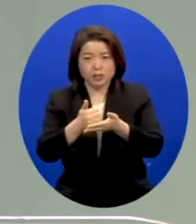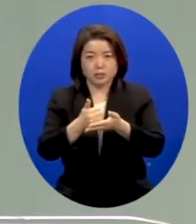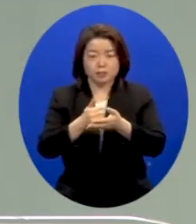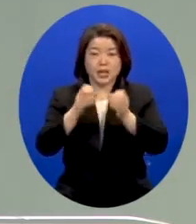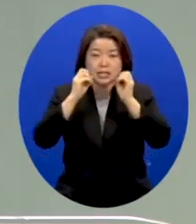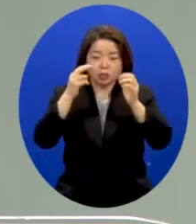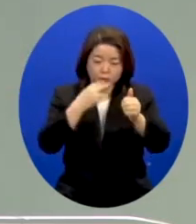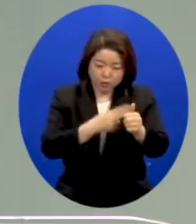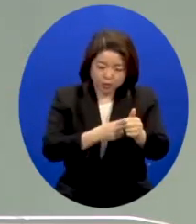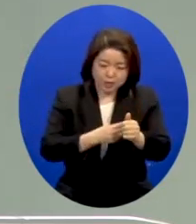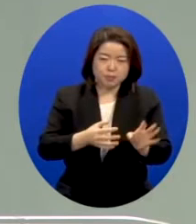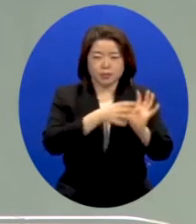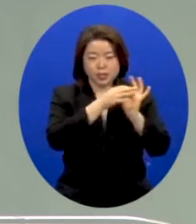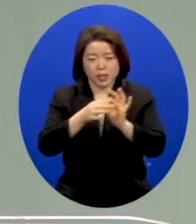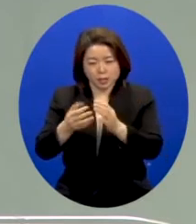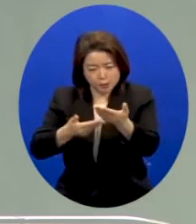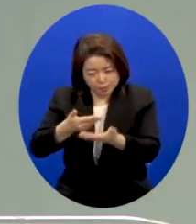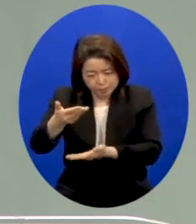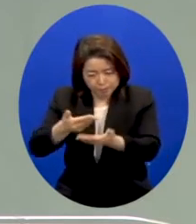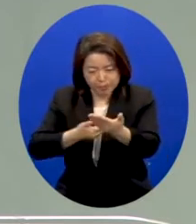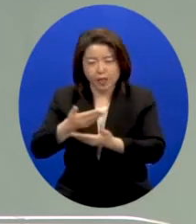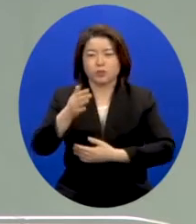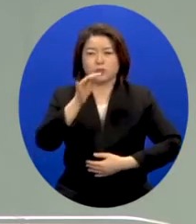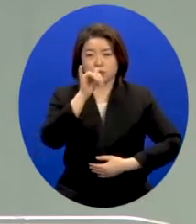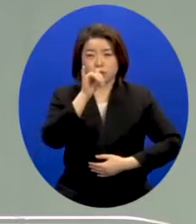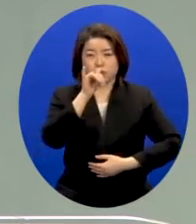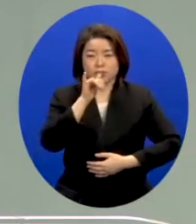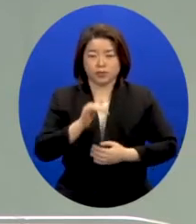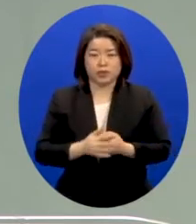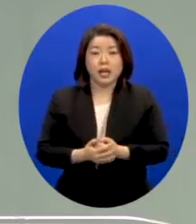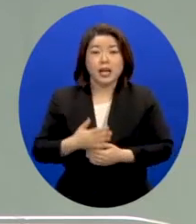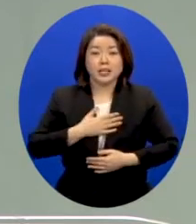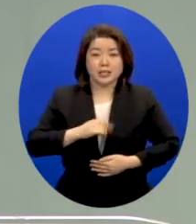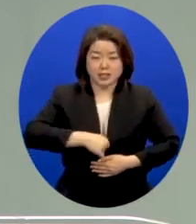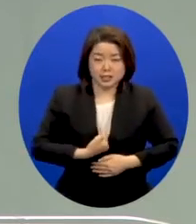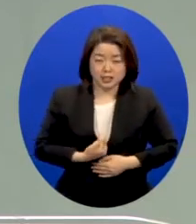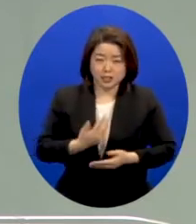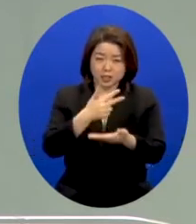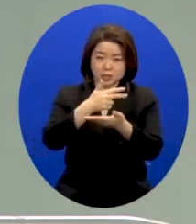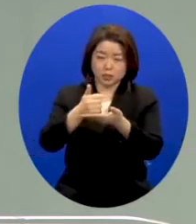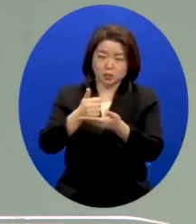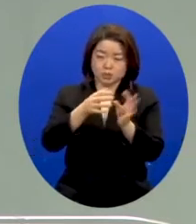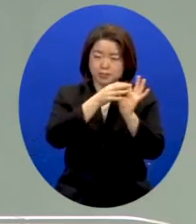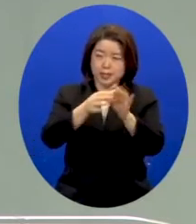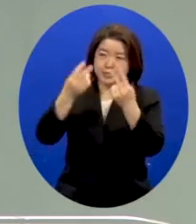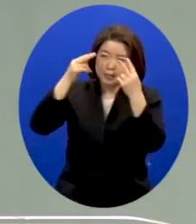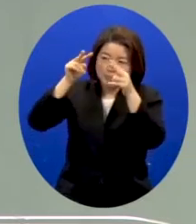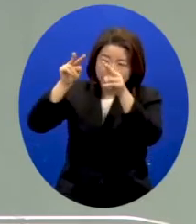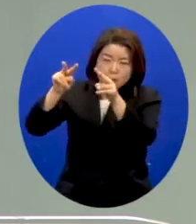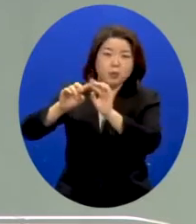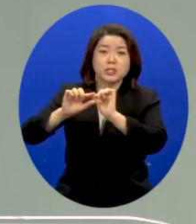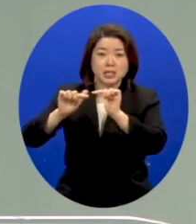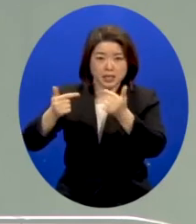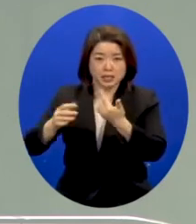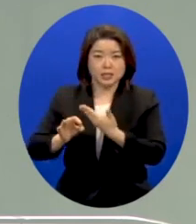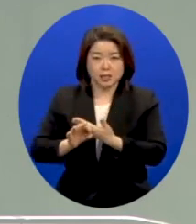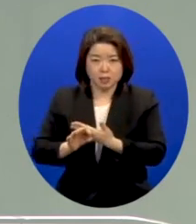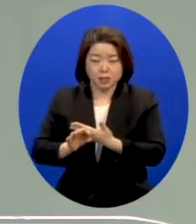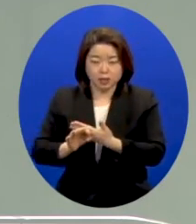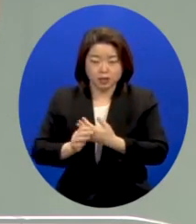선교사님들과 계속 나누려고 하는 것입니다 저 자신이 주님을 계속 바라보지 않는다면